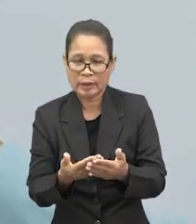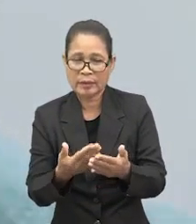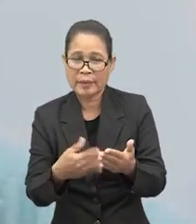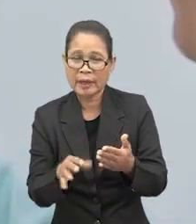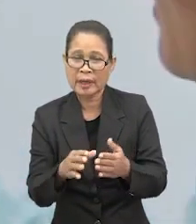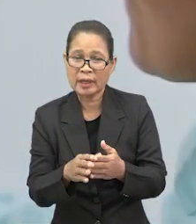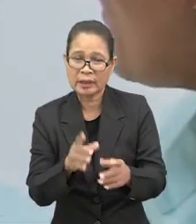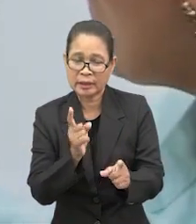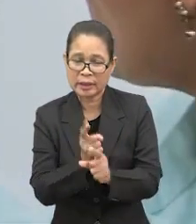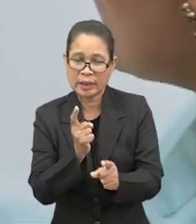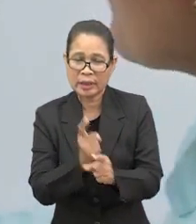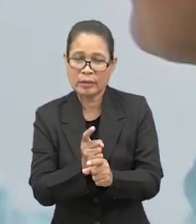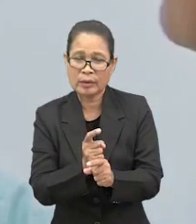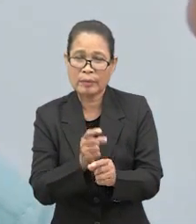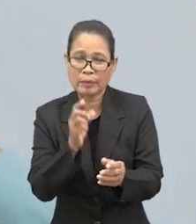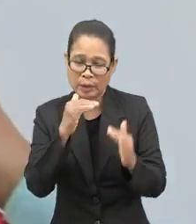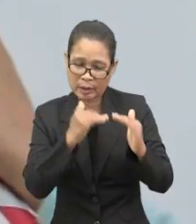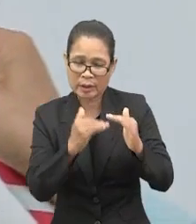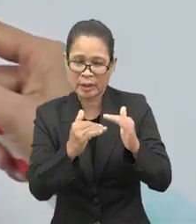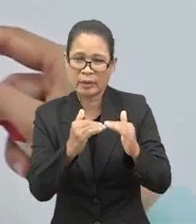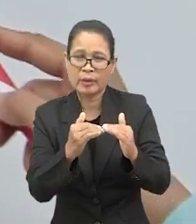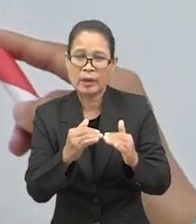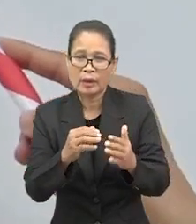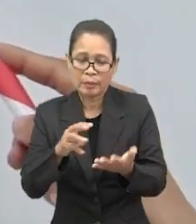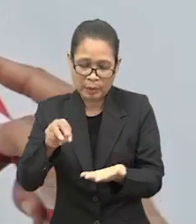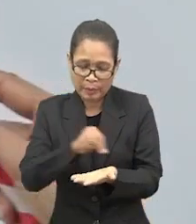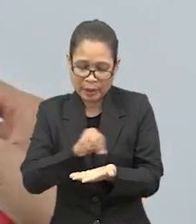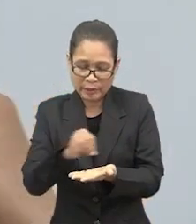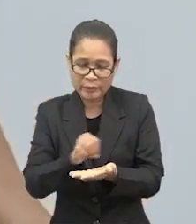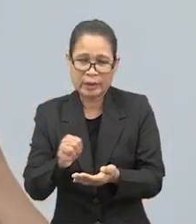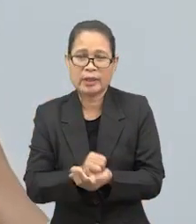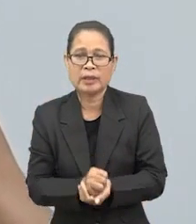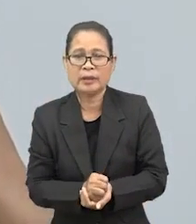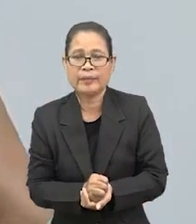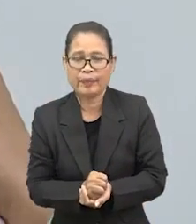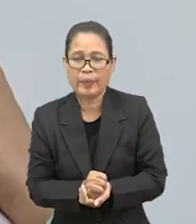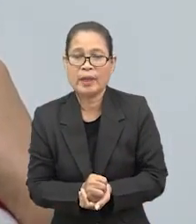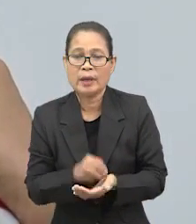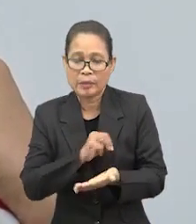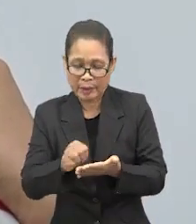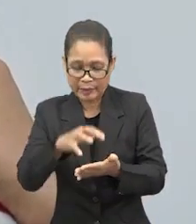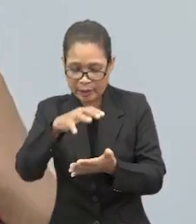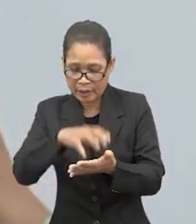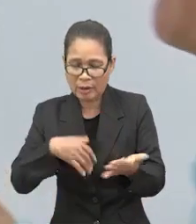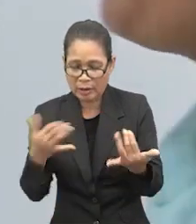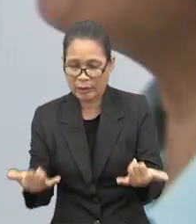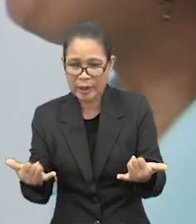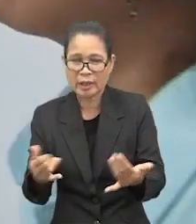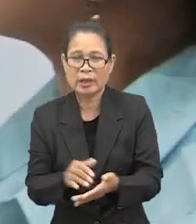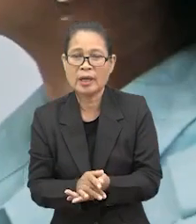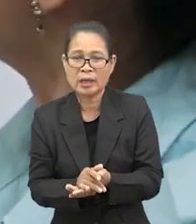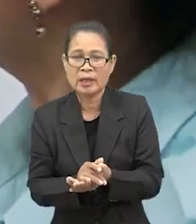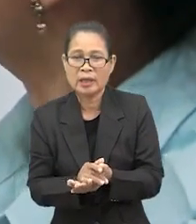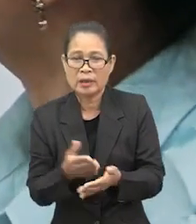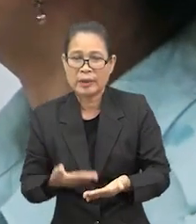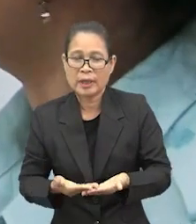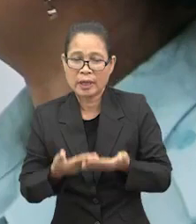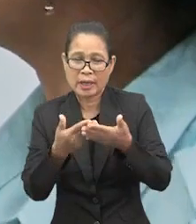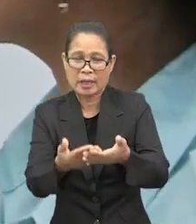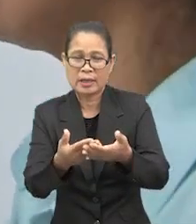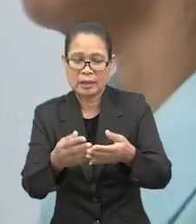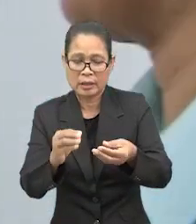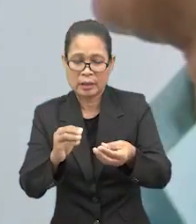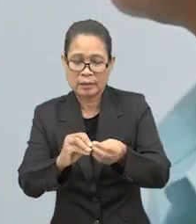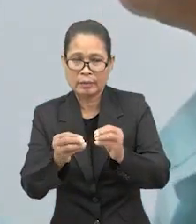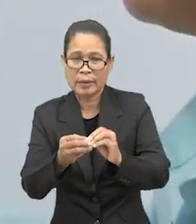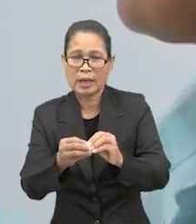Hai dương không cao bằng cao là bạc lệ, cứ dương trừ, cầm nọt tới lưu bằng màn vị thị. Chà, đôi mê riêng ní cứ dương sắc sao ông biết bằng màn vị thị đọ.